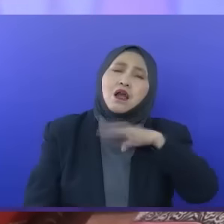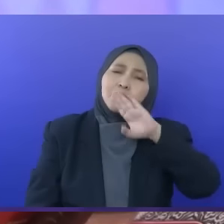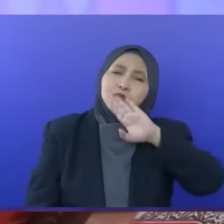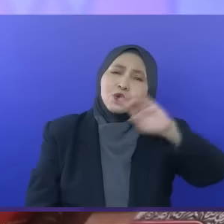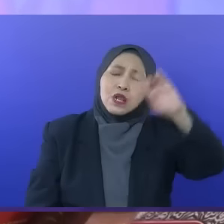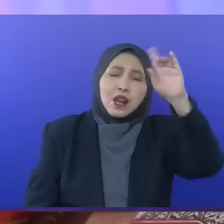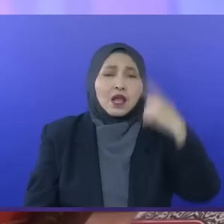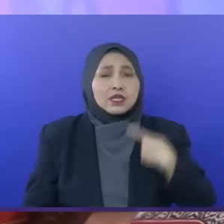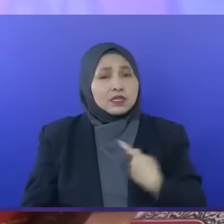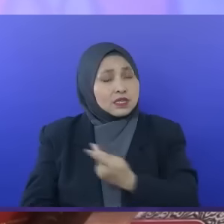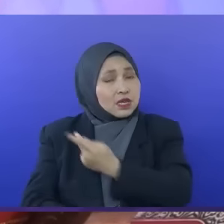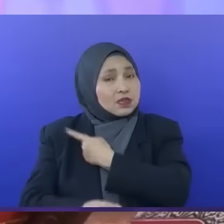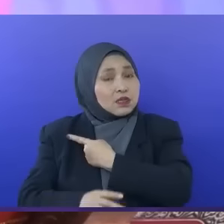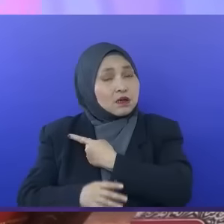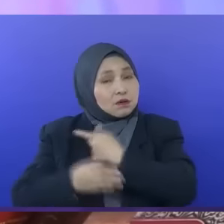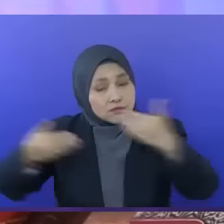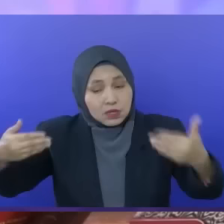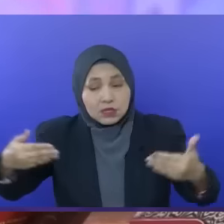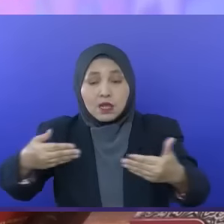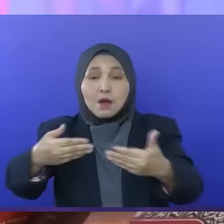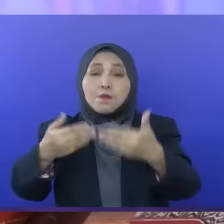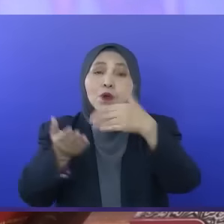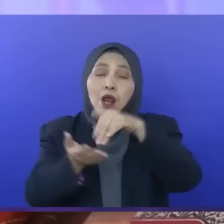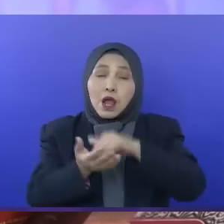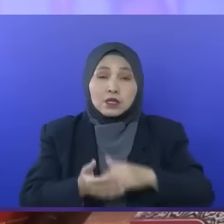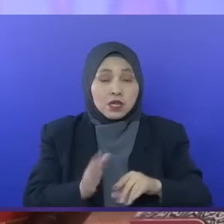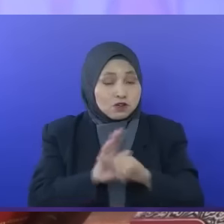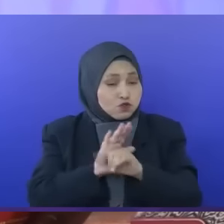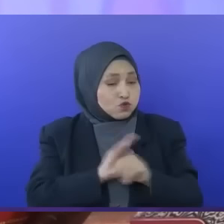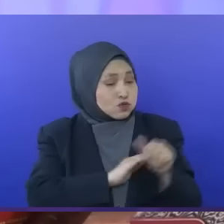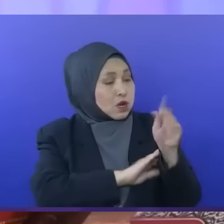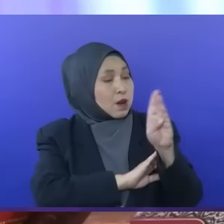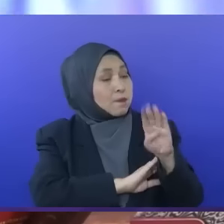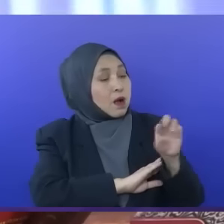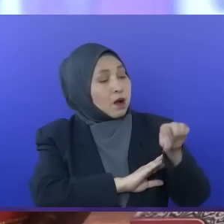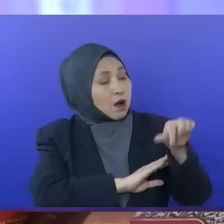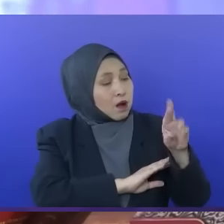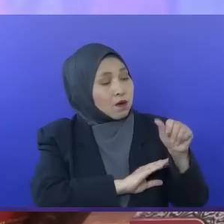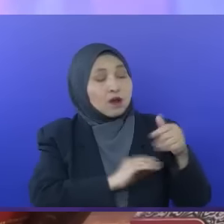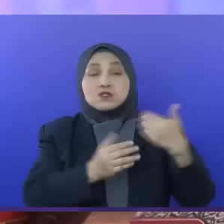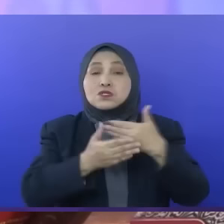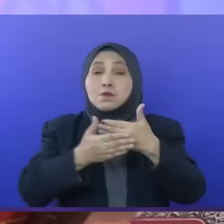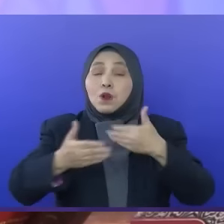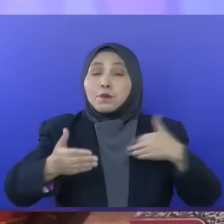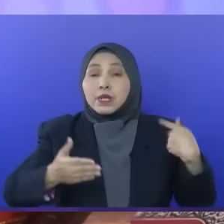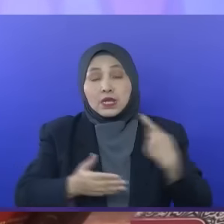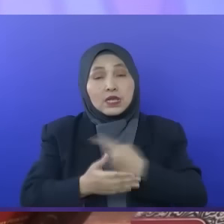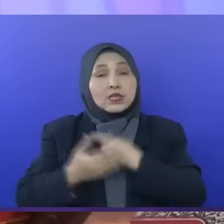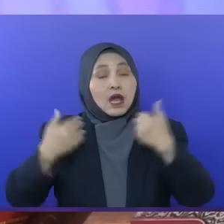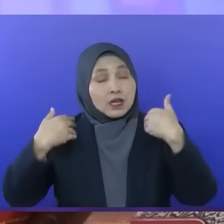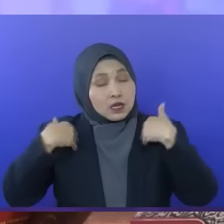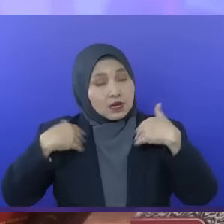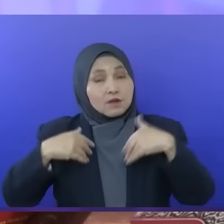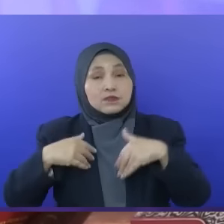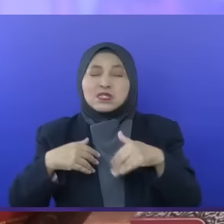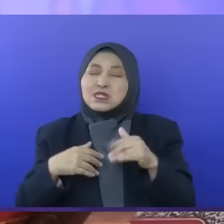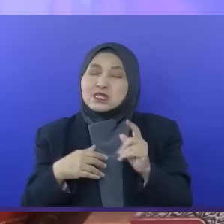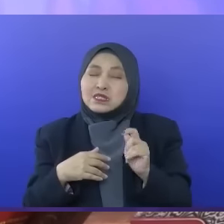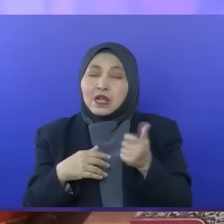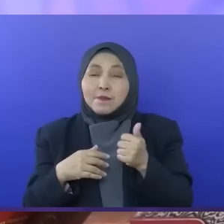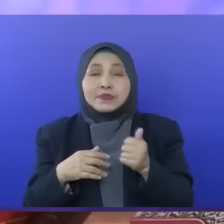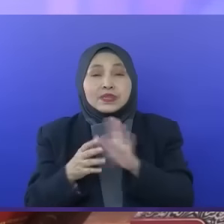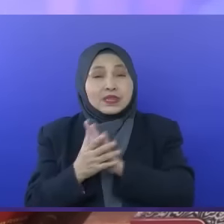kita menyambung kembali surah al-baqarah nah jika sebelum ini kita berada di ketika di